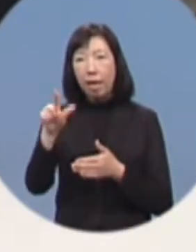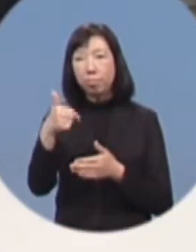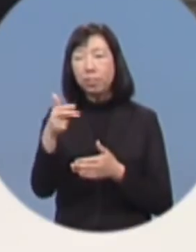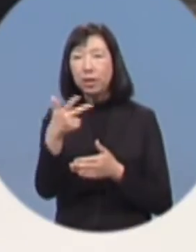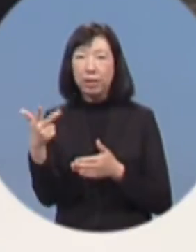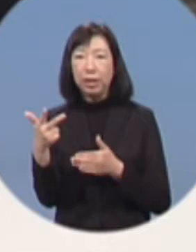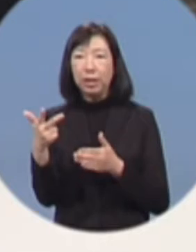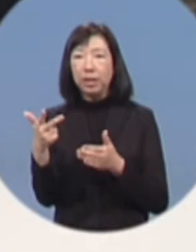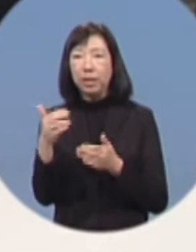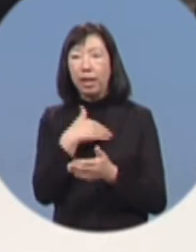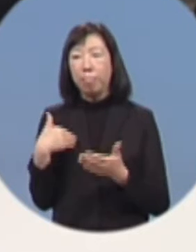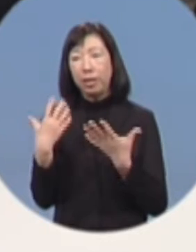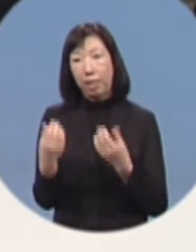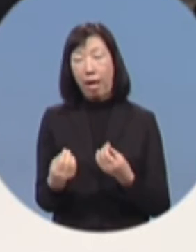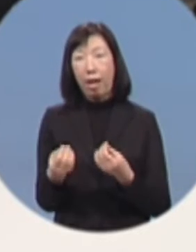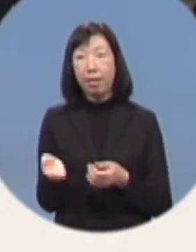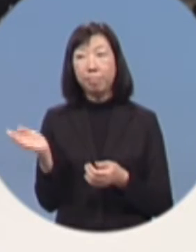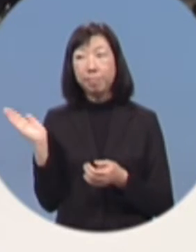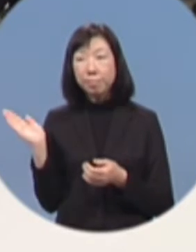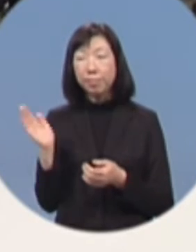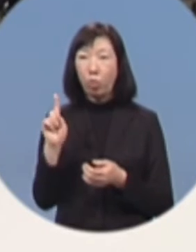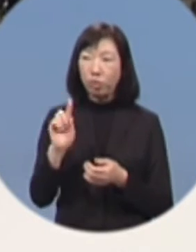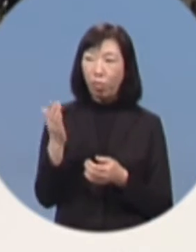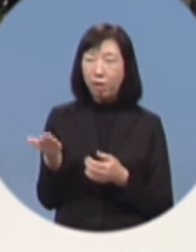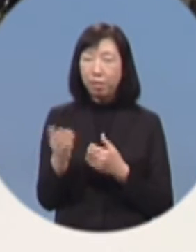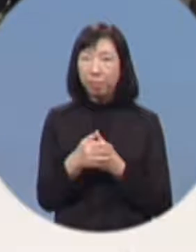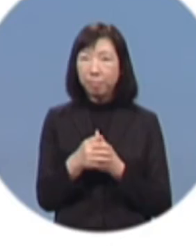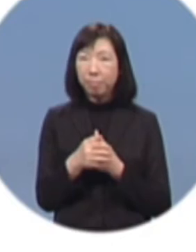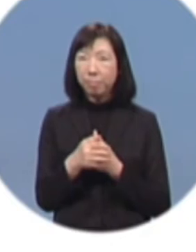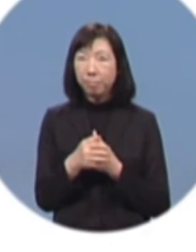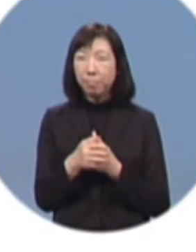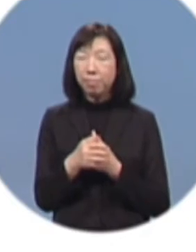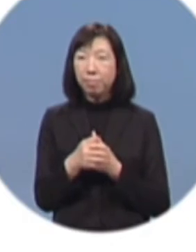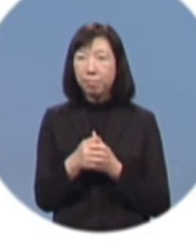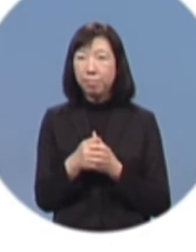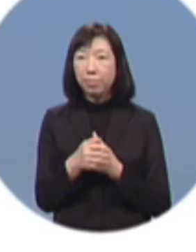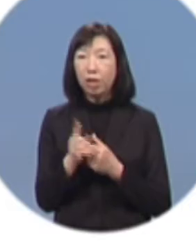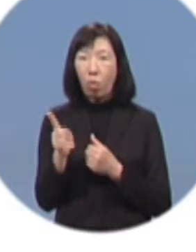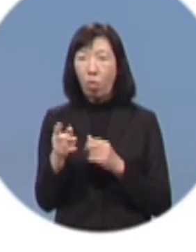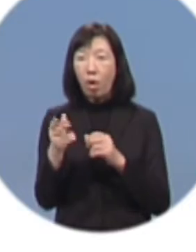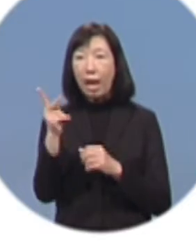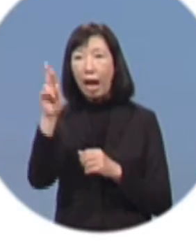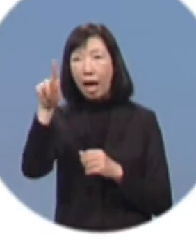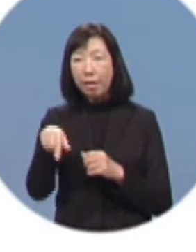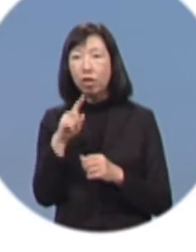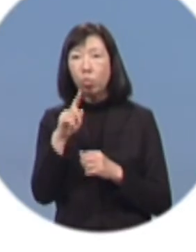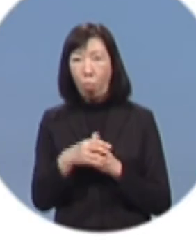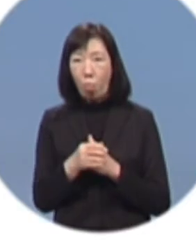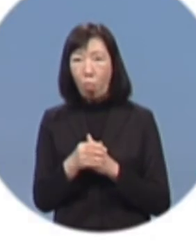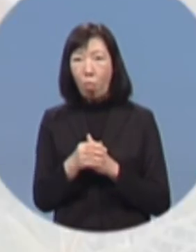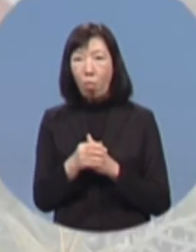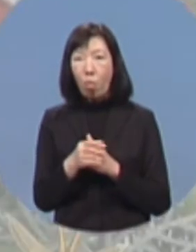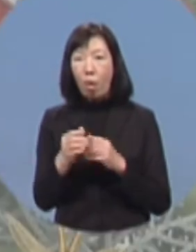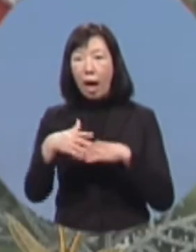ント完成しました。向山先生いかがですか。 はい、あのカラーっていう品種は結構